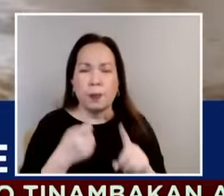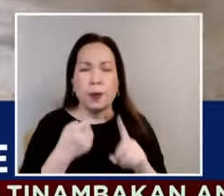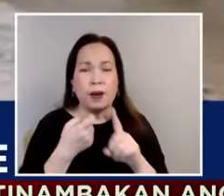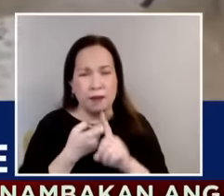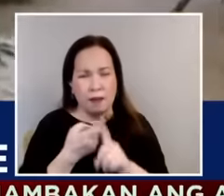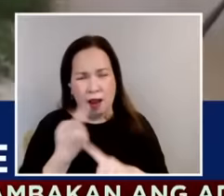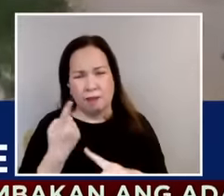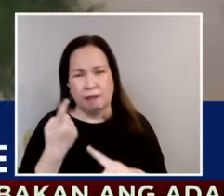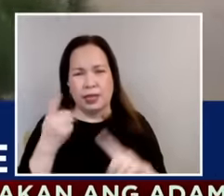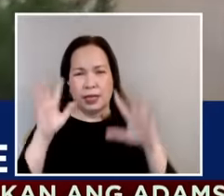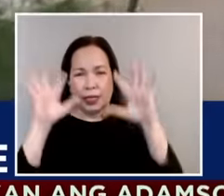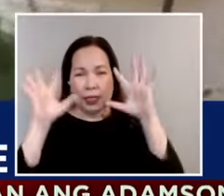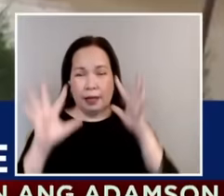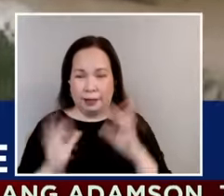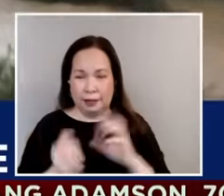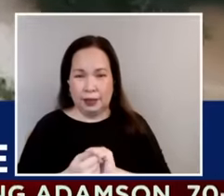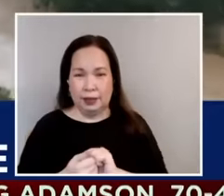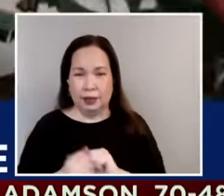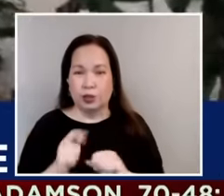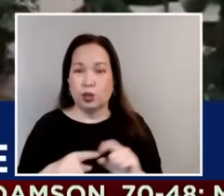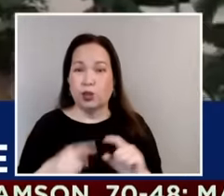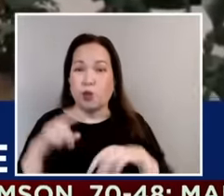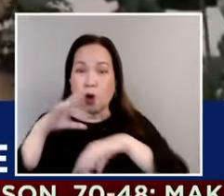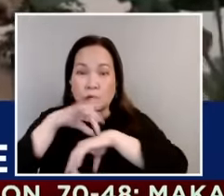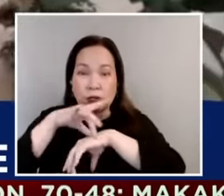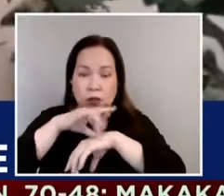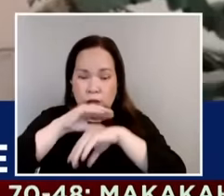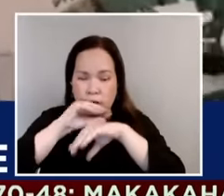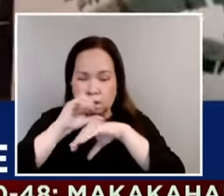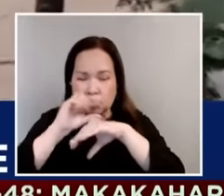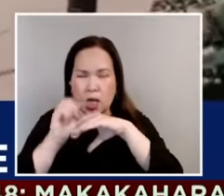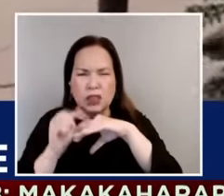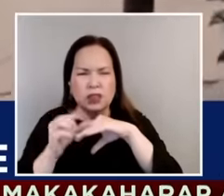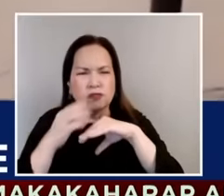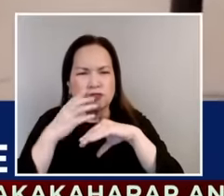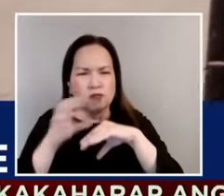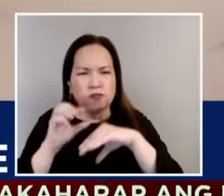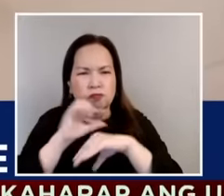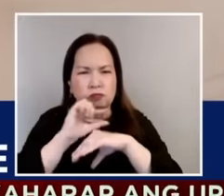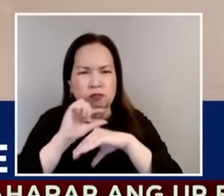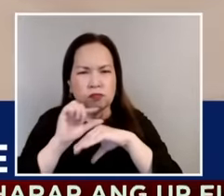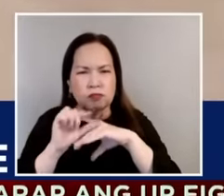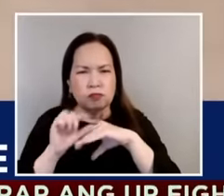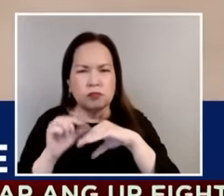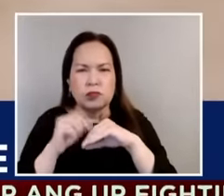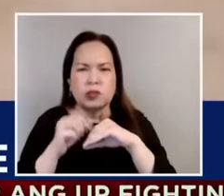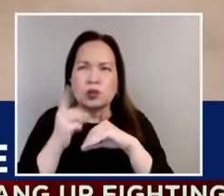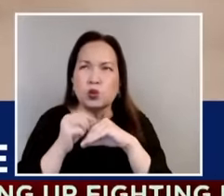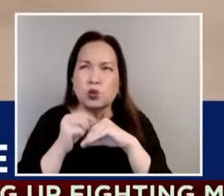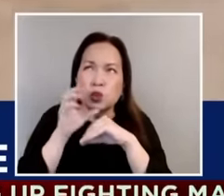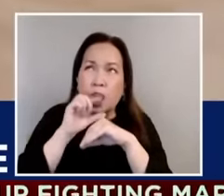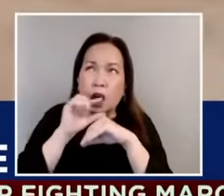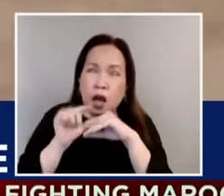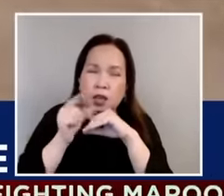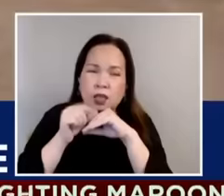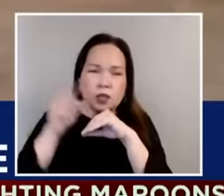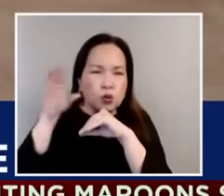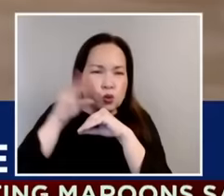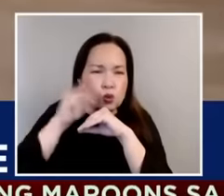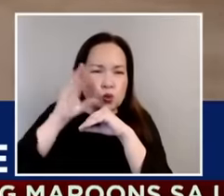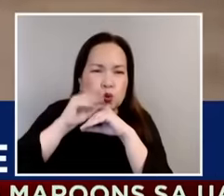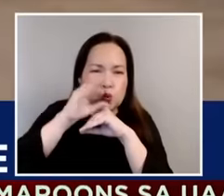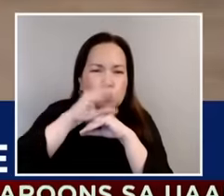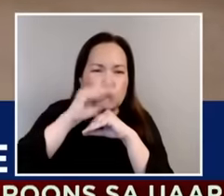Sa lalong pag-init ng ating atmosphere, mas tumataas ang kapasidad nitong mag-ipon ng mas maraming moisture na